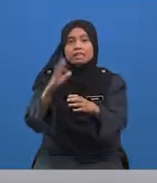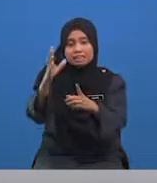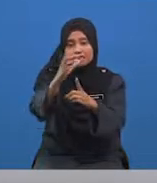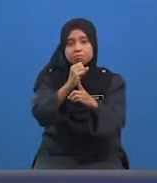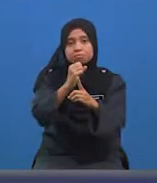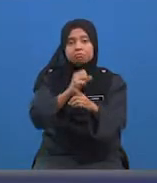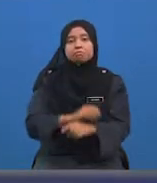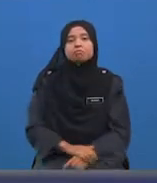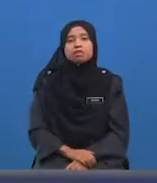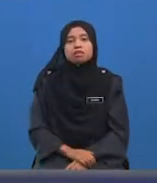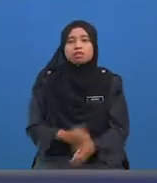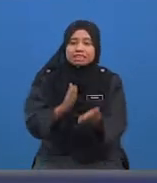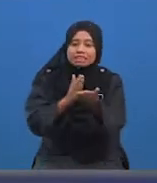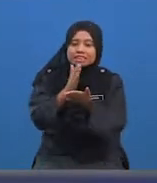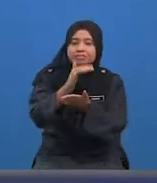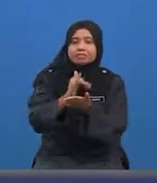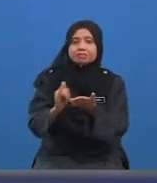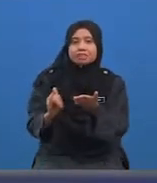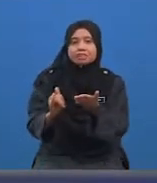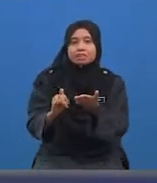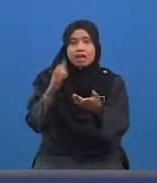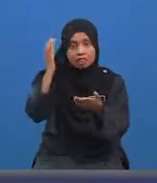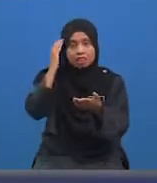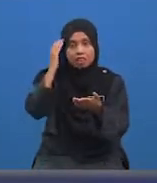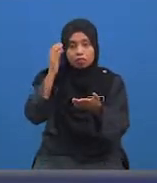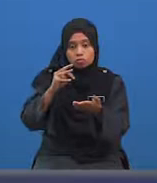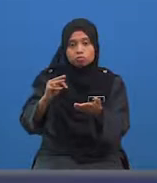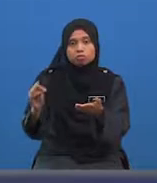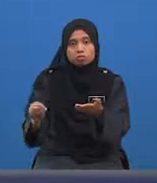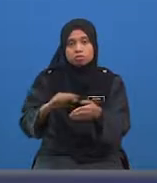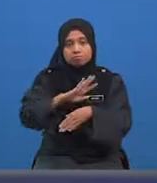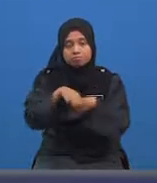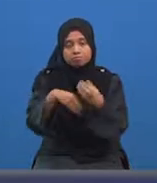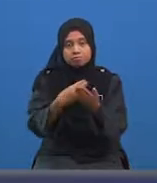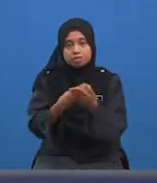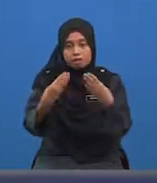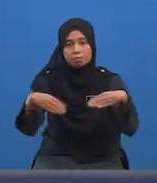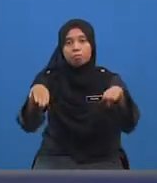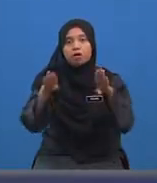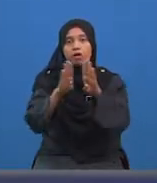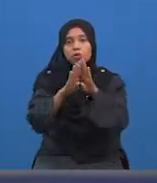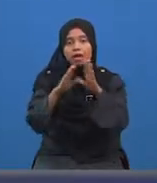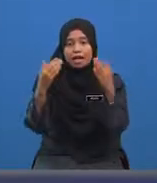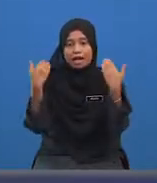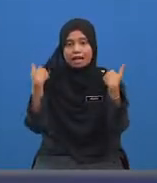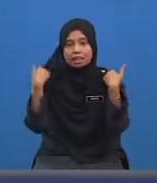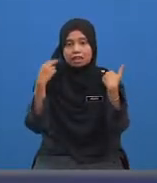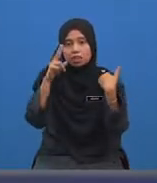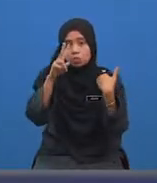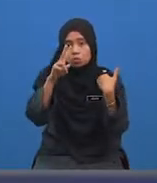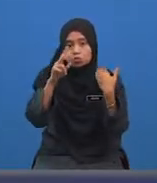dicapai. Seterusnya, tahukah murid-murid semua bahawa terdapat